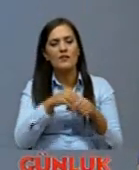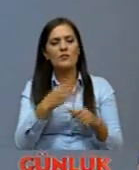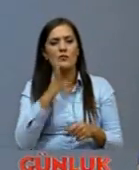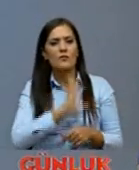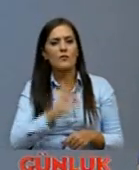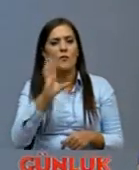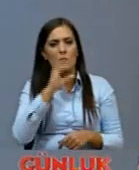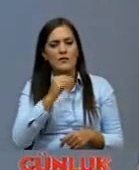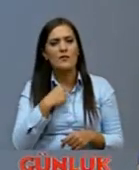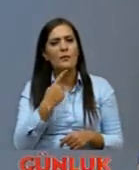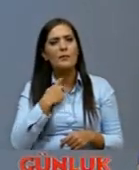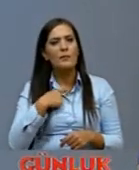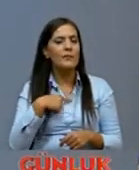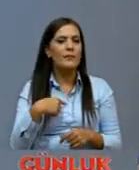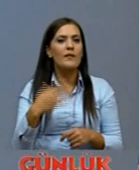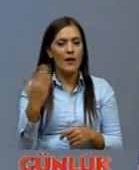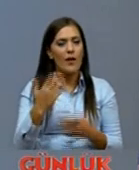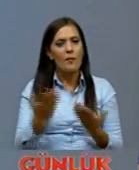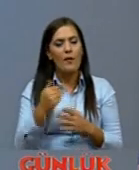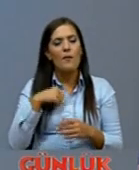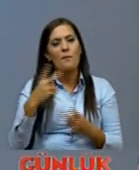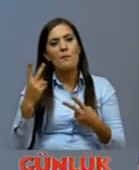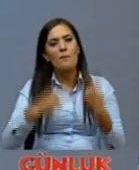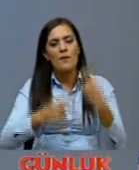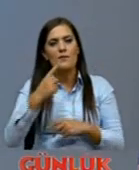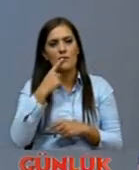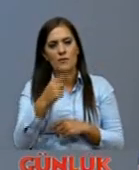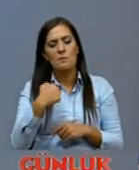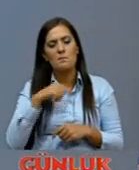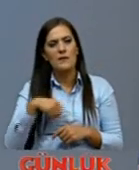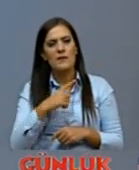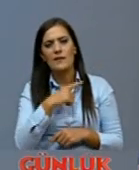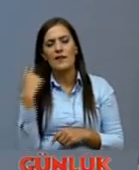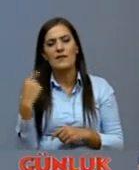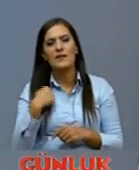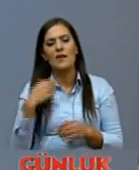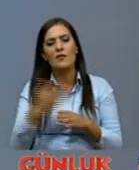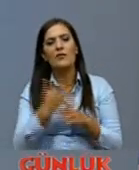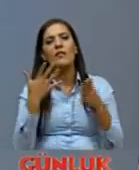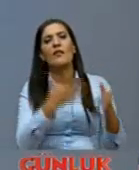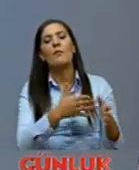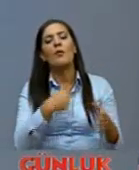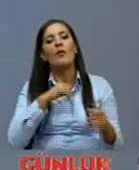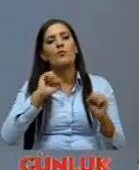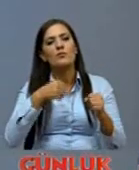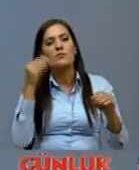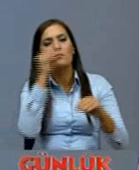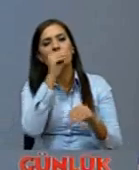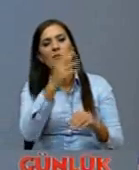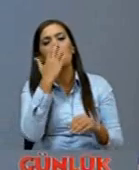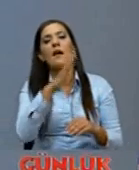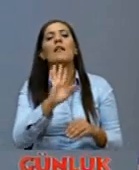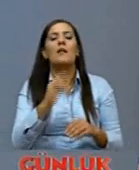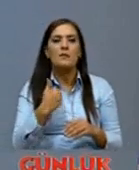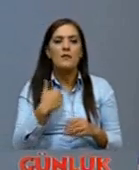muazzam pastaları, insanın canı da çekiyor. Bazıları diyorlar ki biz asla ürün depolamayız, öyle derin dondurucuda ürün